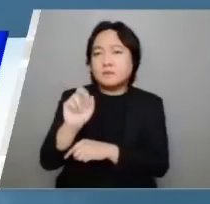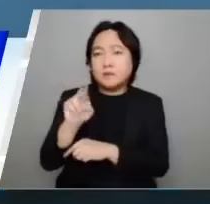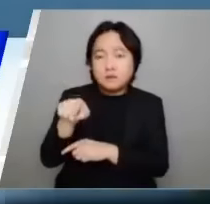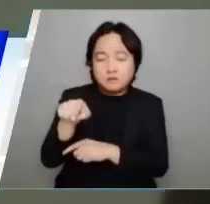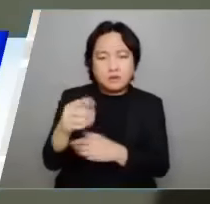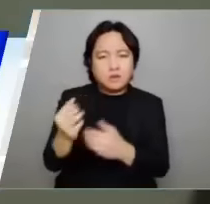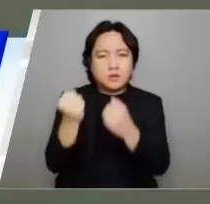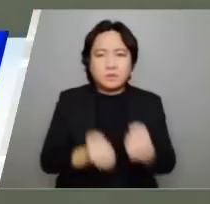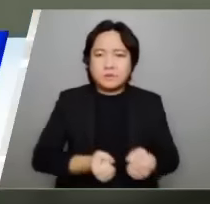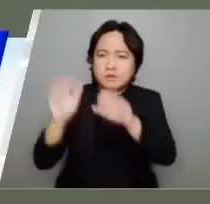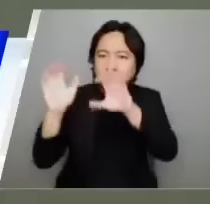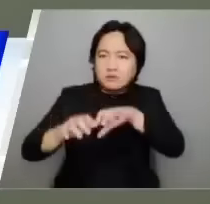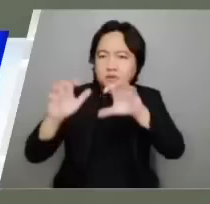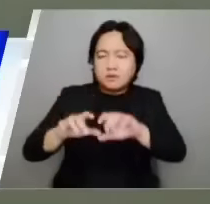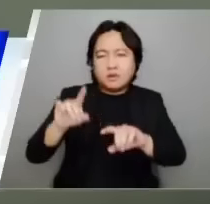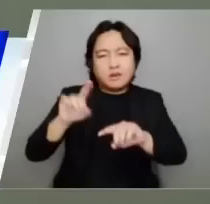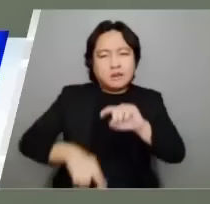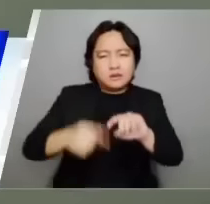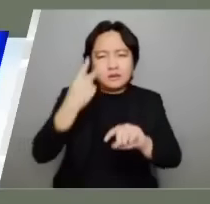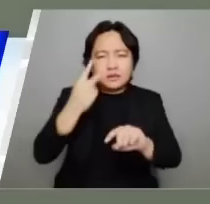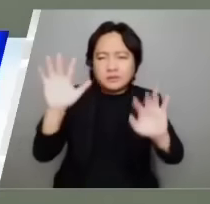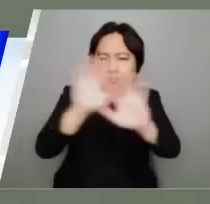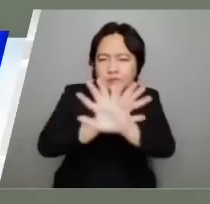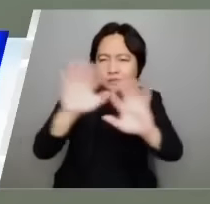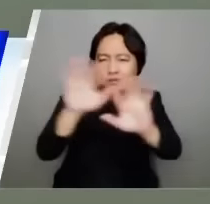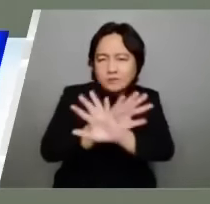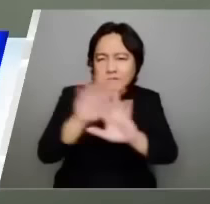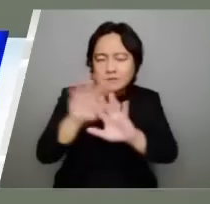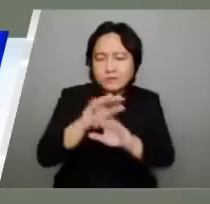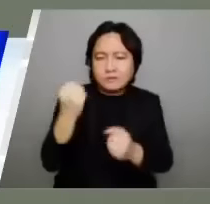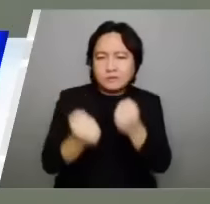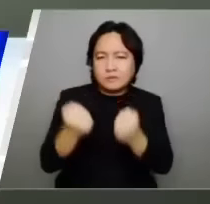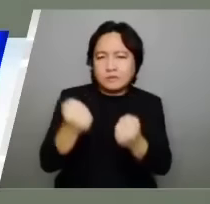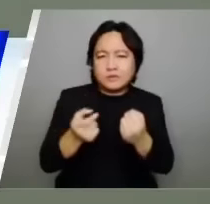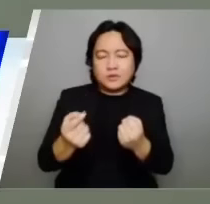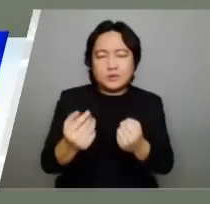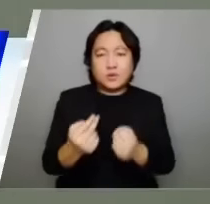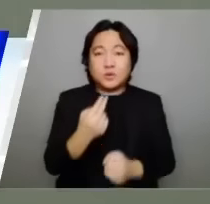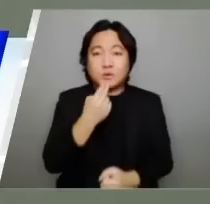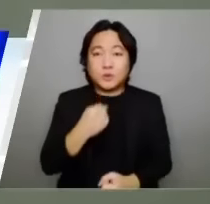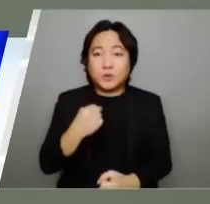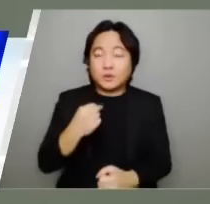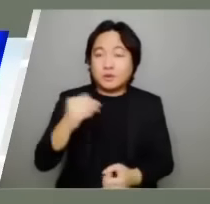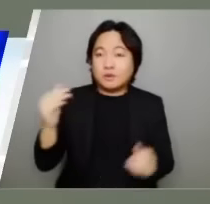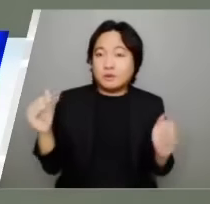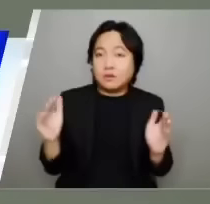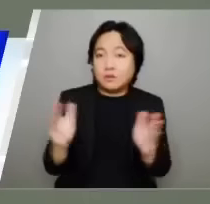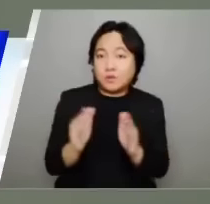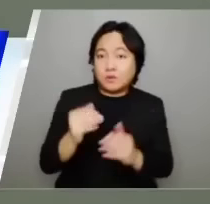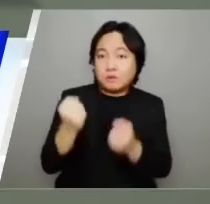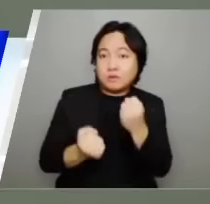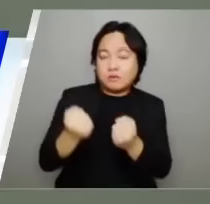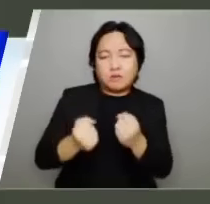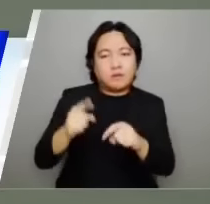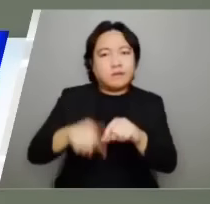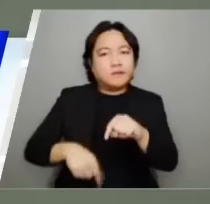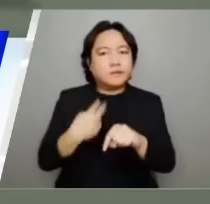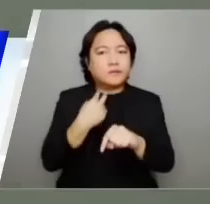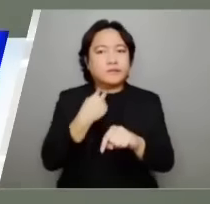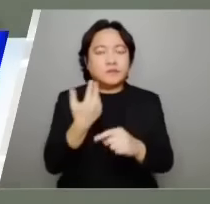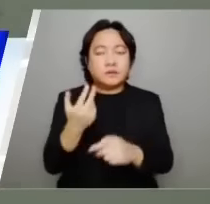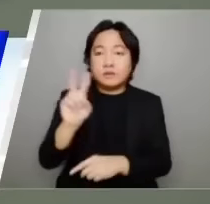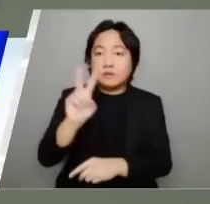ang highway. Sa ibaan, hindi na kayang dumaan ang mga maliliit na sasakyan dahil hanggang tuhod ang baha. Bandang alas 2 ng hapon, apat na